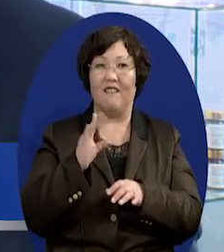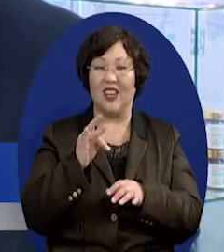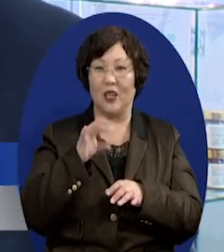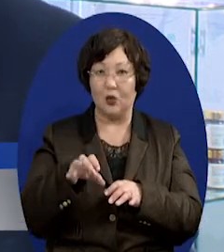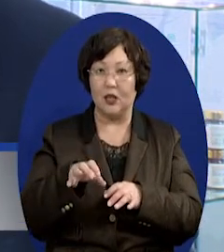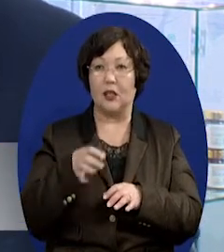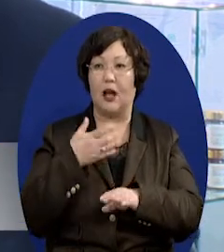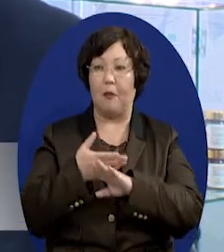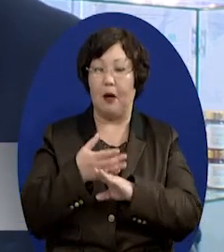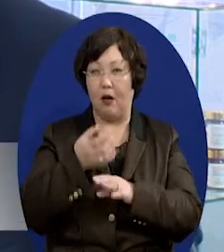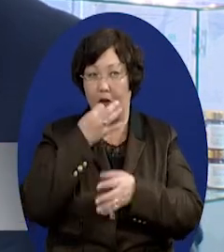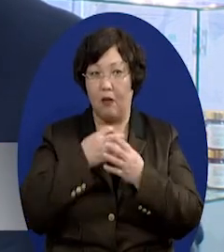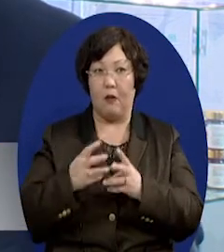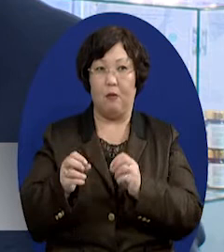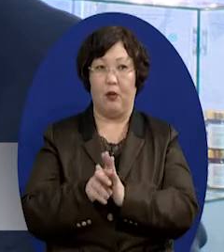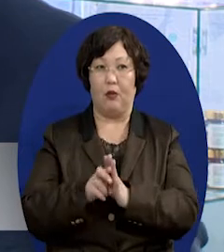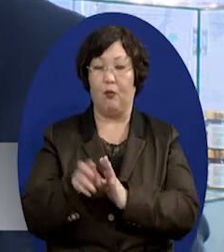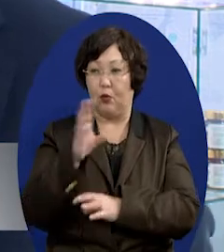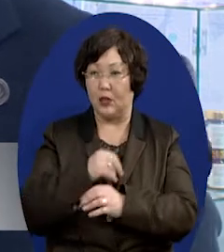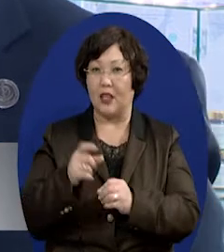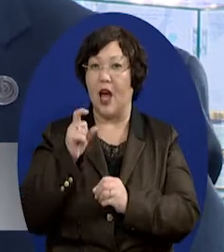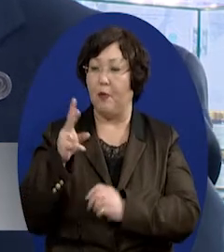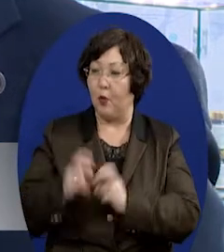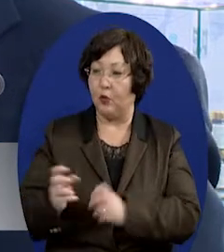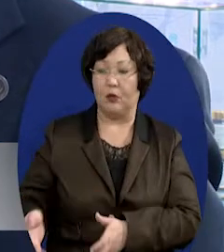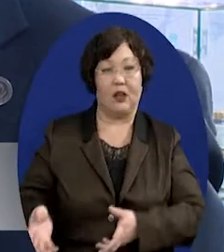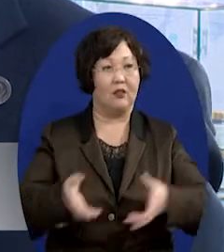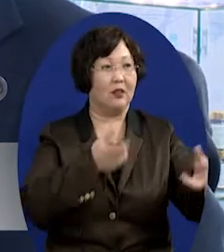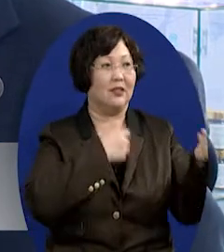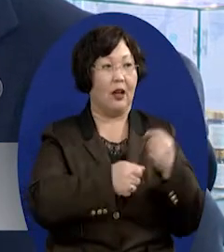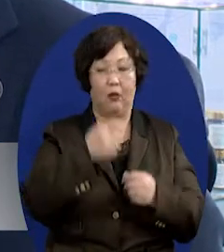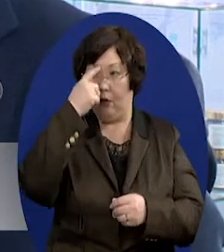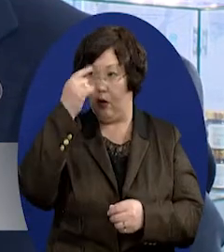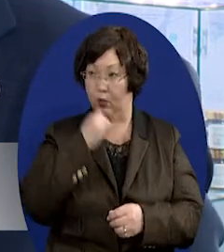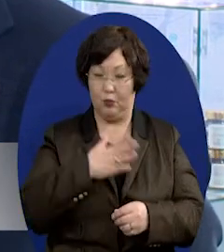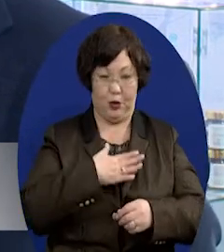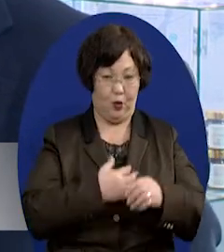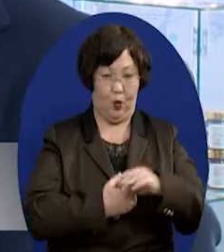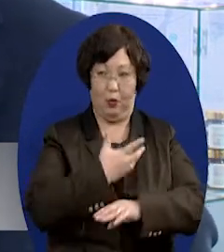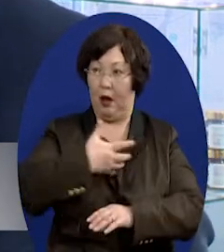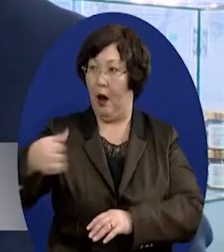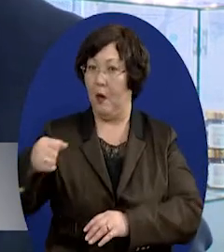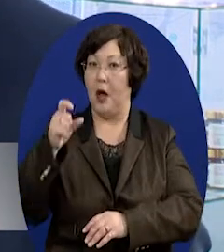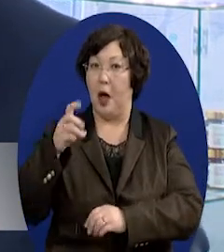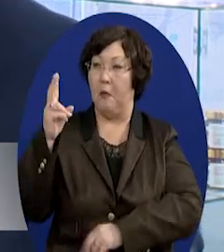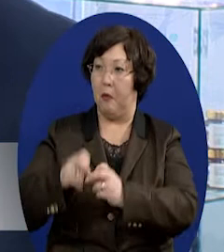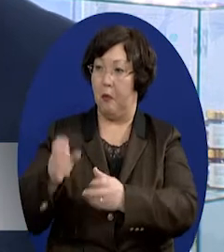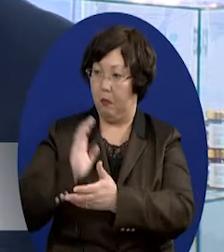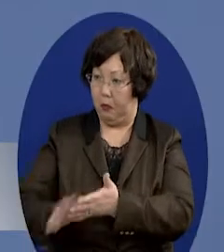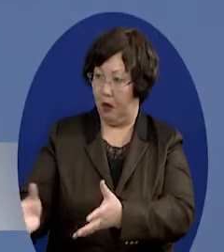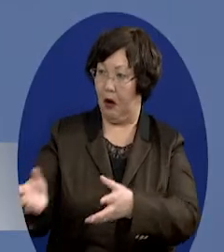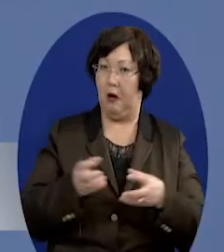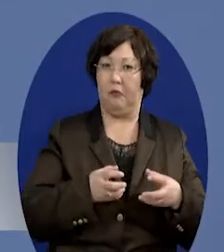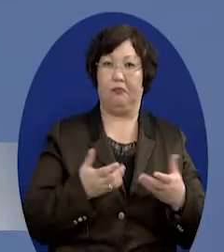нэртэй ингээд бид нар зарцсан. Тэгэхээр бид бол өөрийнхөө юмнас одоо ургамлаас гаргасан эмийг буцаагаад худалдаж авсан болж